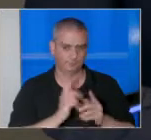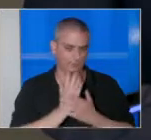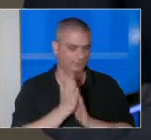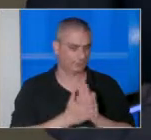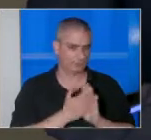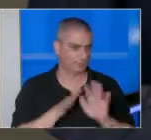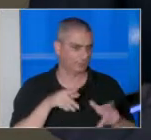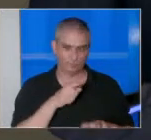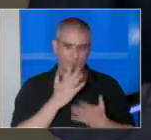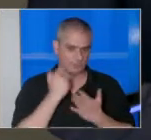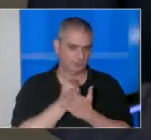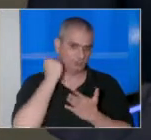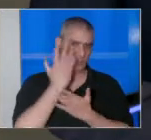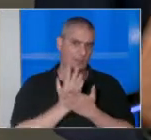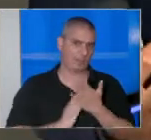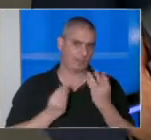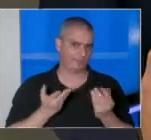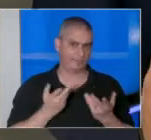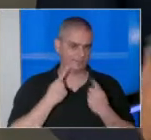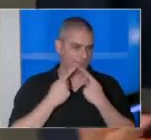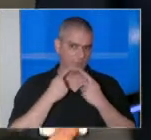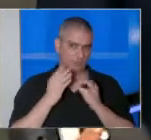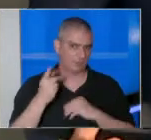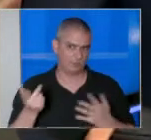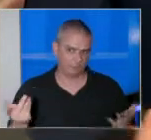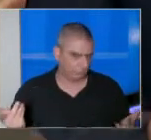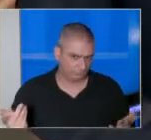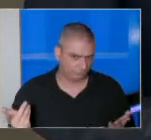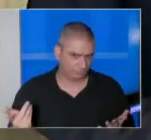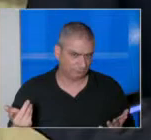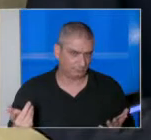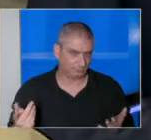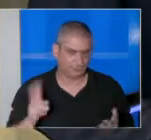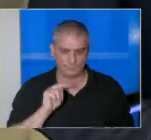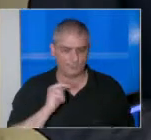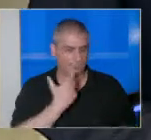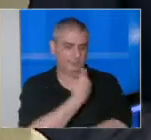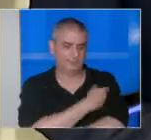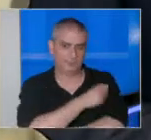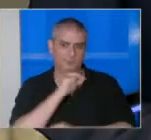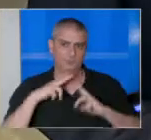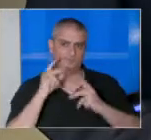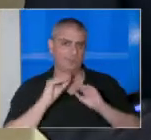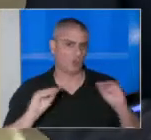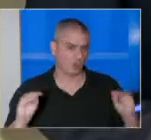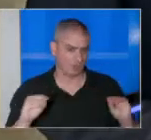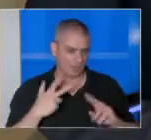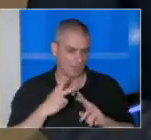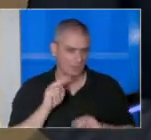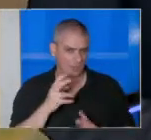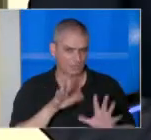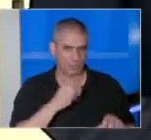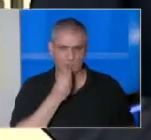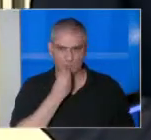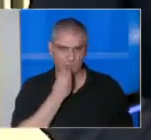שאמרתי, הממשלה אישרה חלק מהדברים בשיחות איתכם לצורך העניין, את הנושא החיסונים של צוותי ההוראה, רק נושא